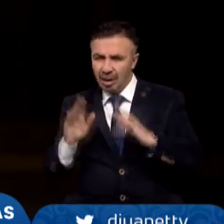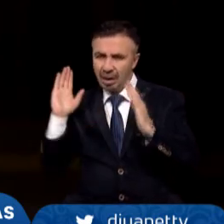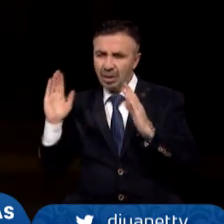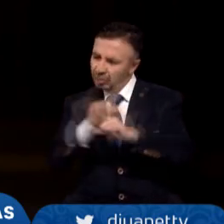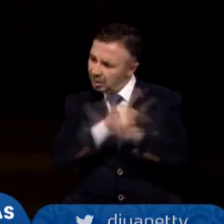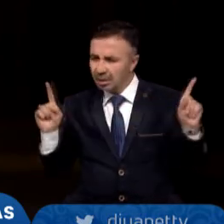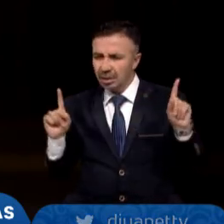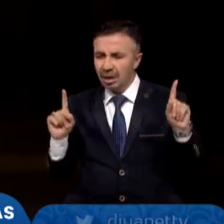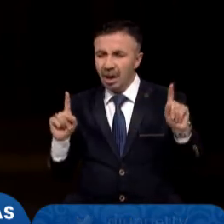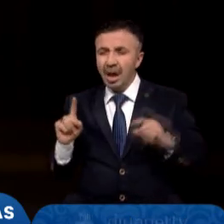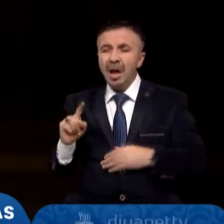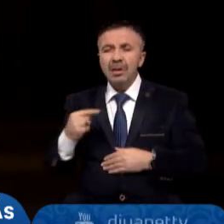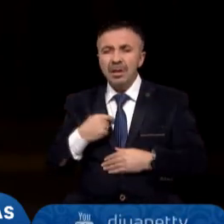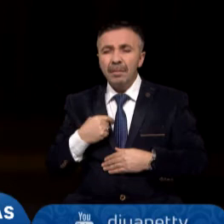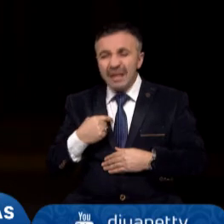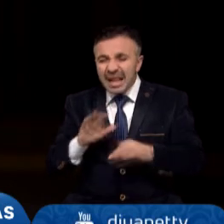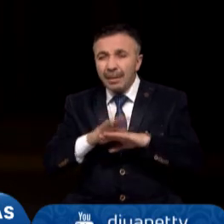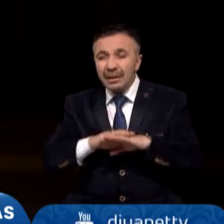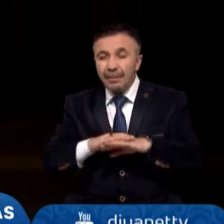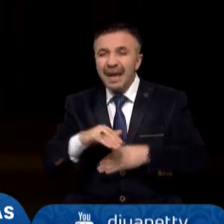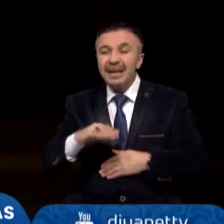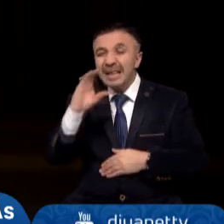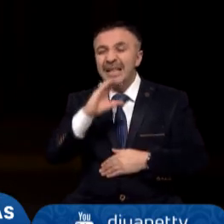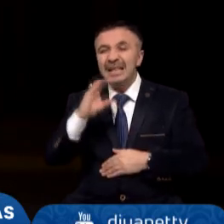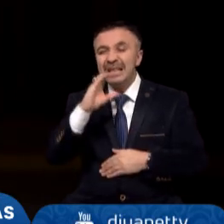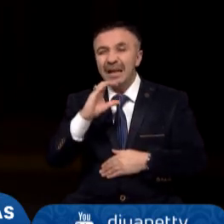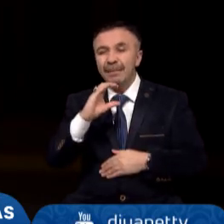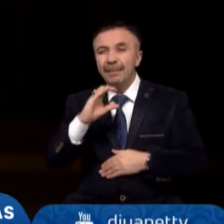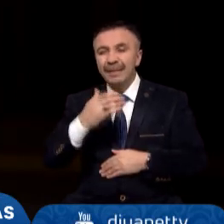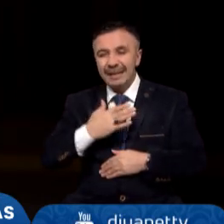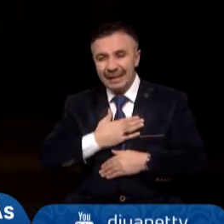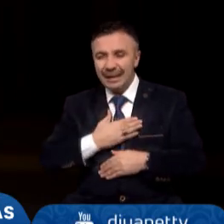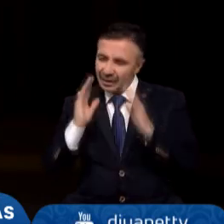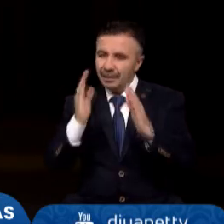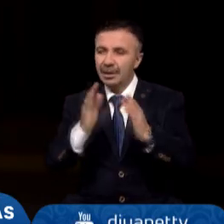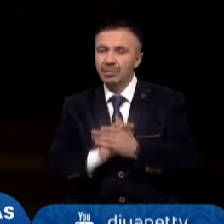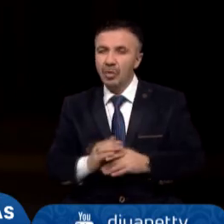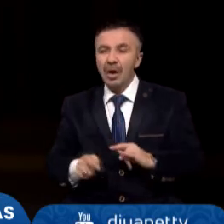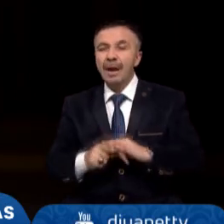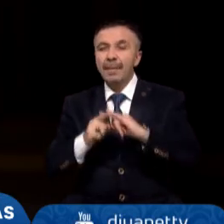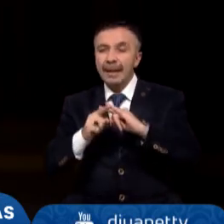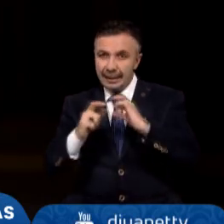ben kabul ettim dönmem bu Mekke dönemini okurken buna benzer